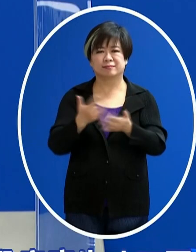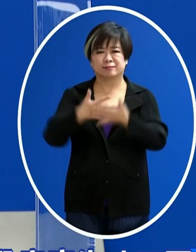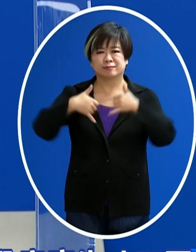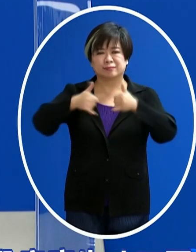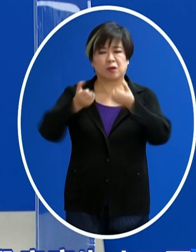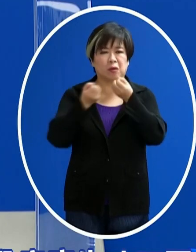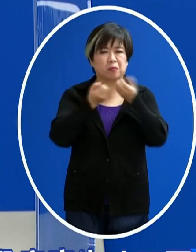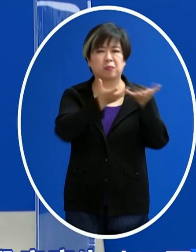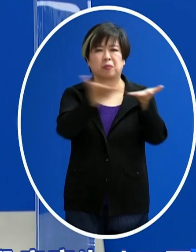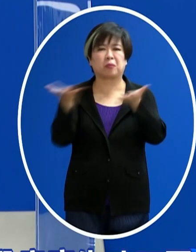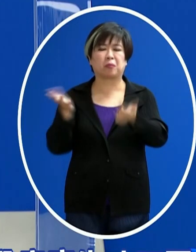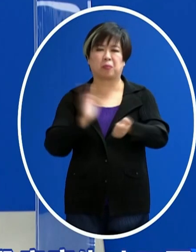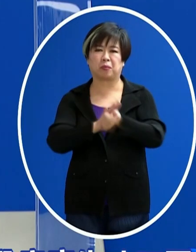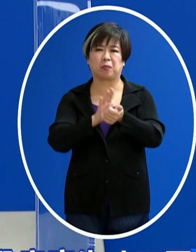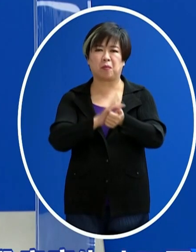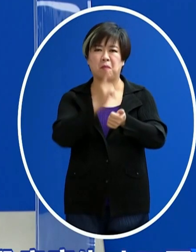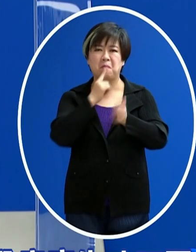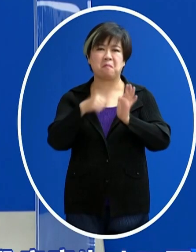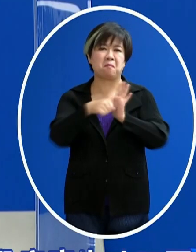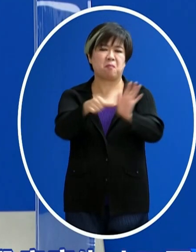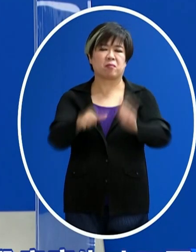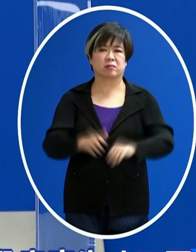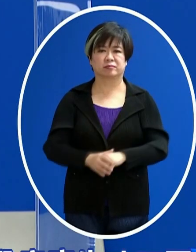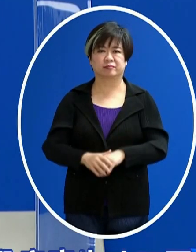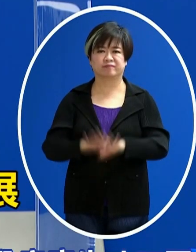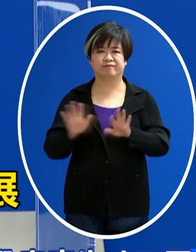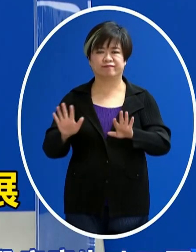要来做哈。不过暂时来